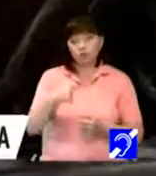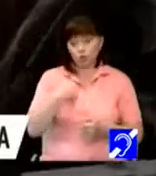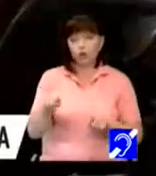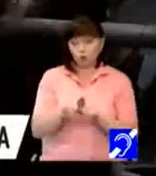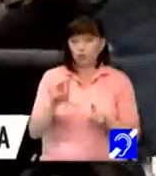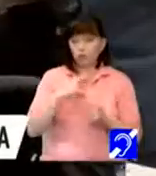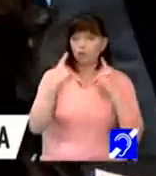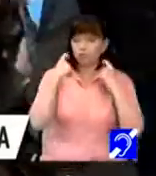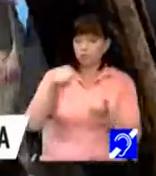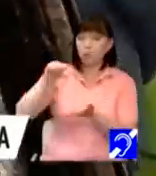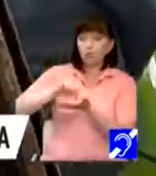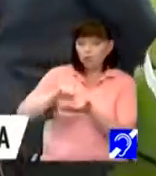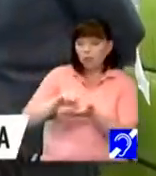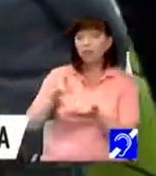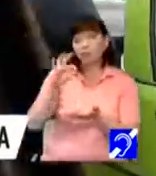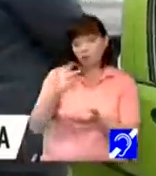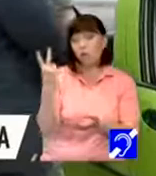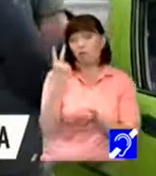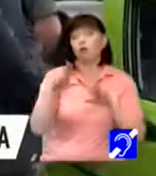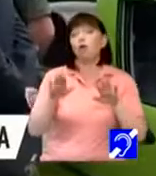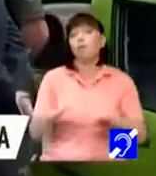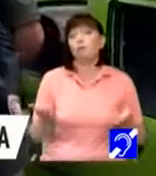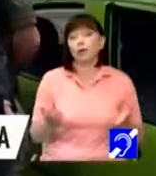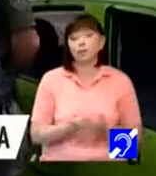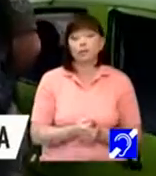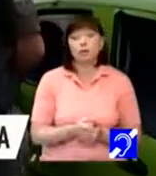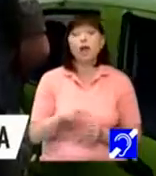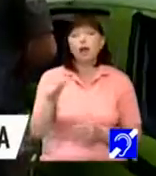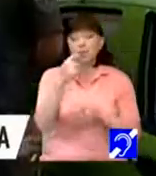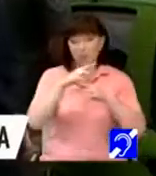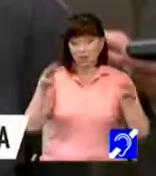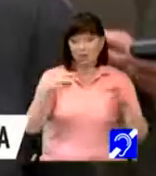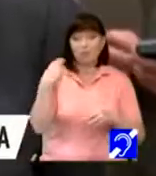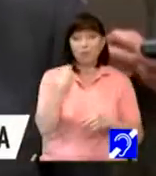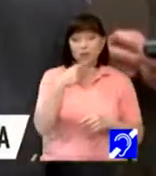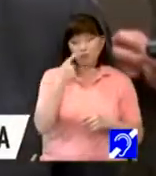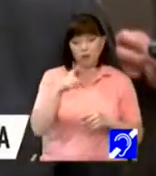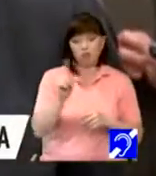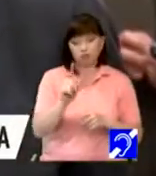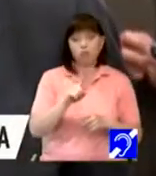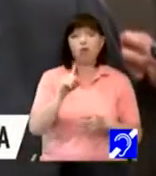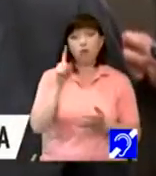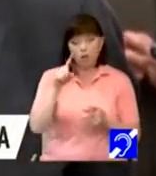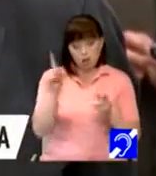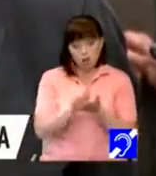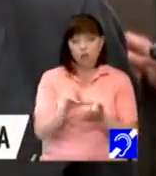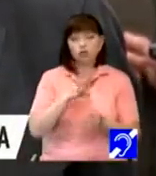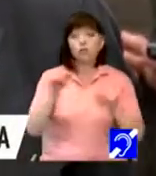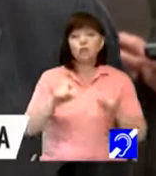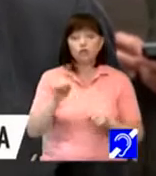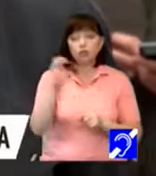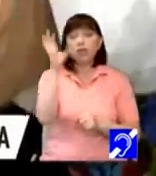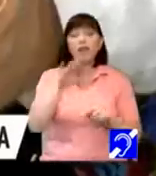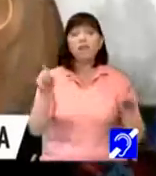participant fantastic, ne-am clasat pe locul al doilea, a declarat Boris Johnson. Premierul britanic consideră că ar trebui să fie posibil ca